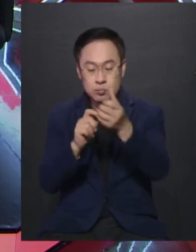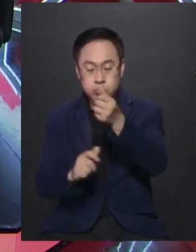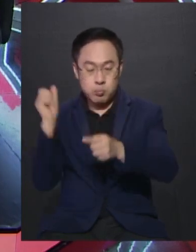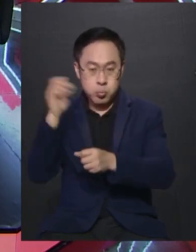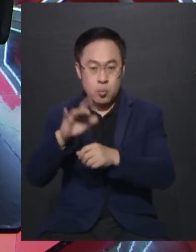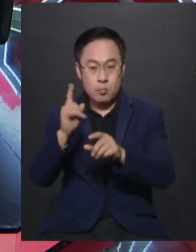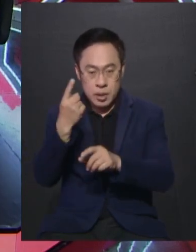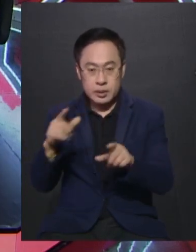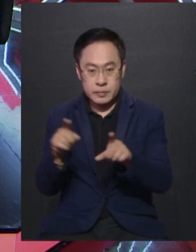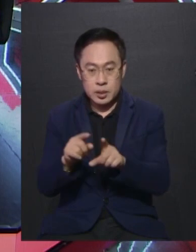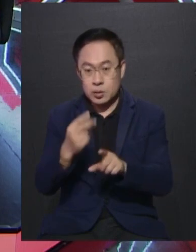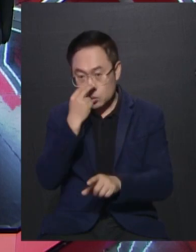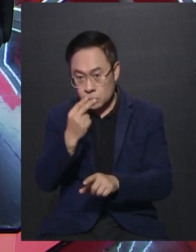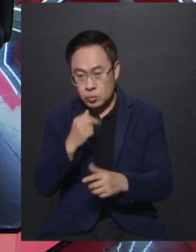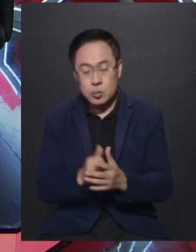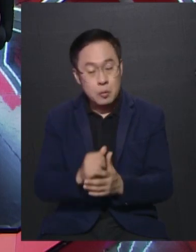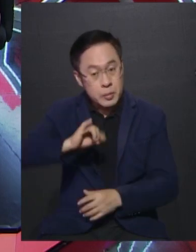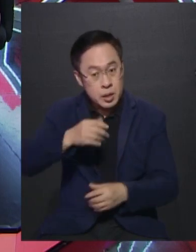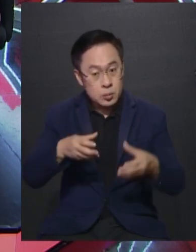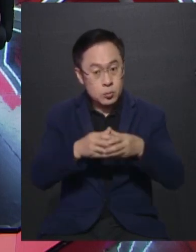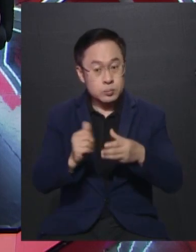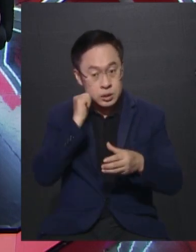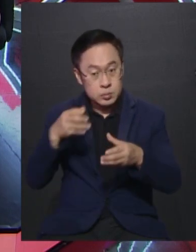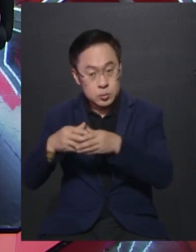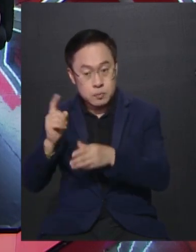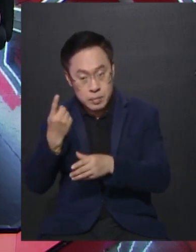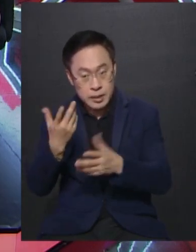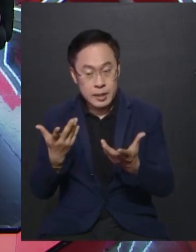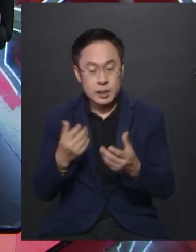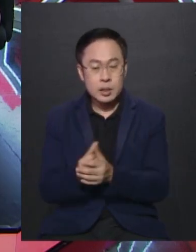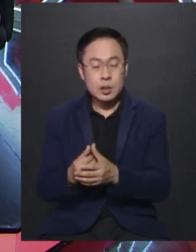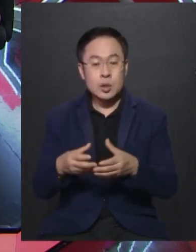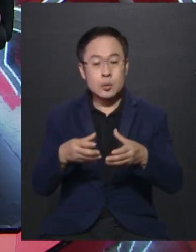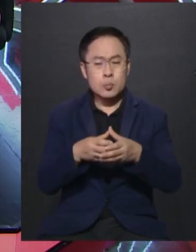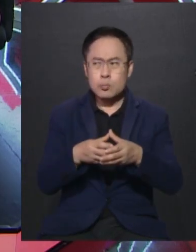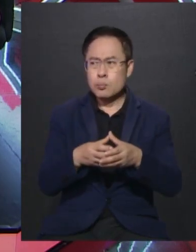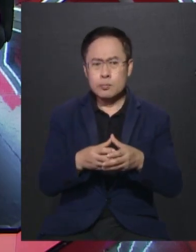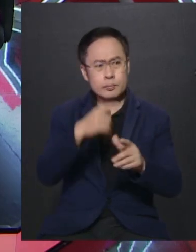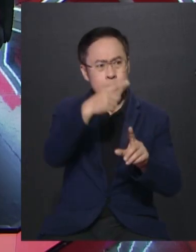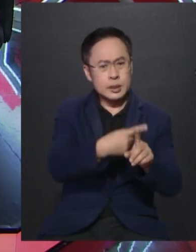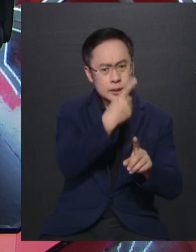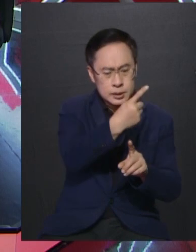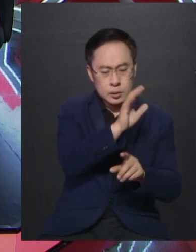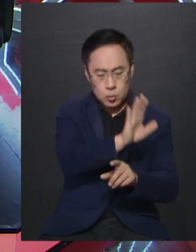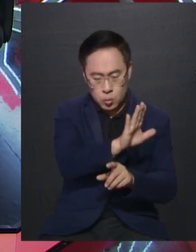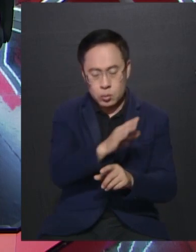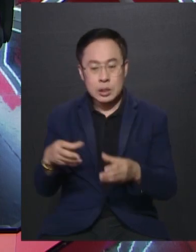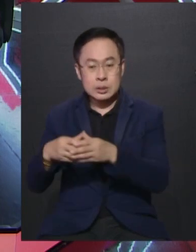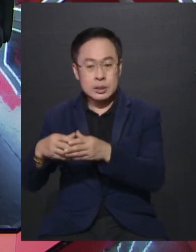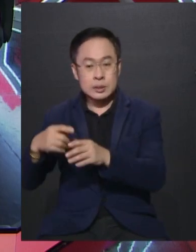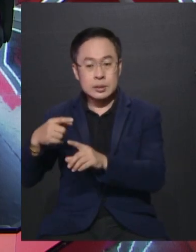เดียวกันไหมคนเด ีย วกันหรือเปล่าอาจจะไม่ใช่คนเดียวกันก็ได ้ นะที่ U17 อาจจะเป็นคนใหม ่ คนอื่นอันนี้ก็ต้องให้ความเป็นธรรมด้ว